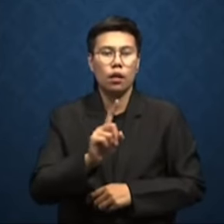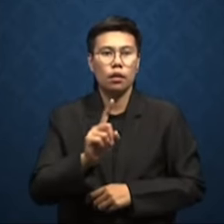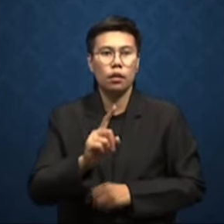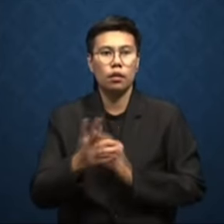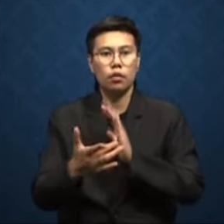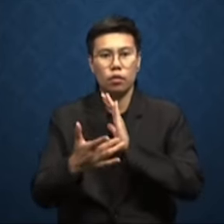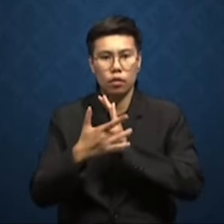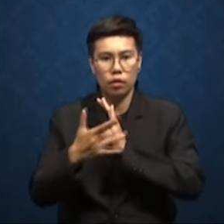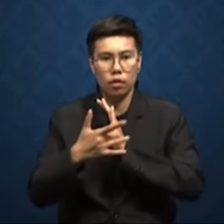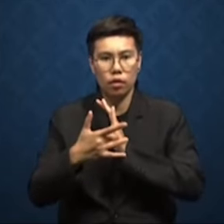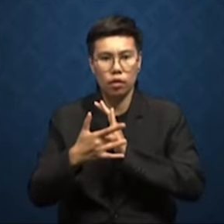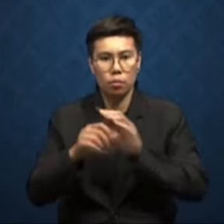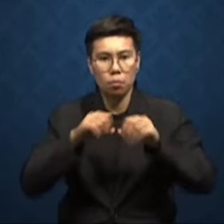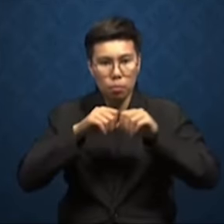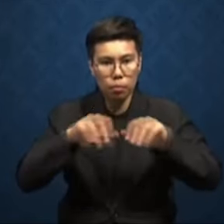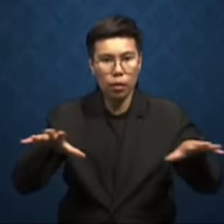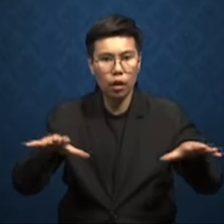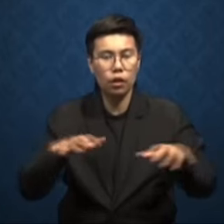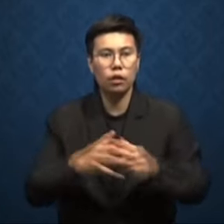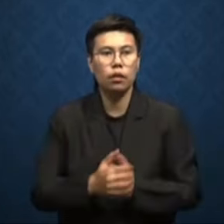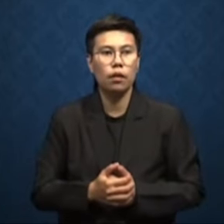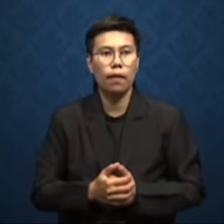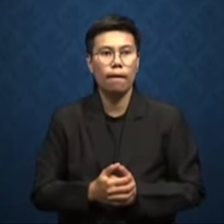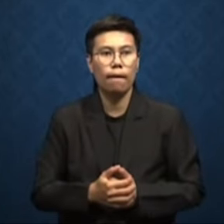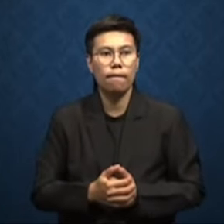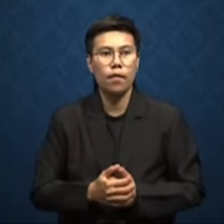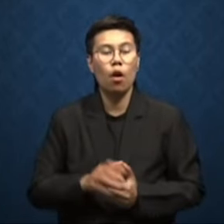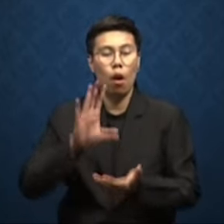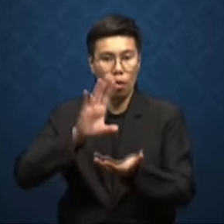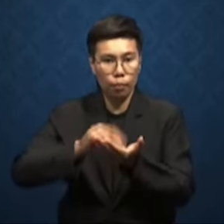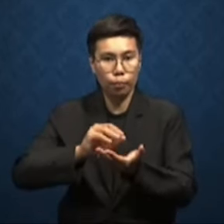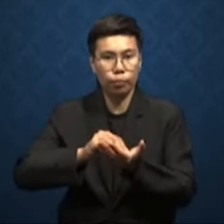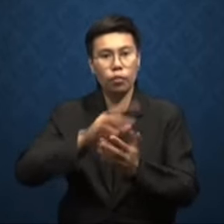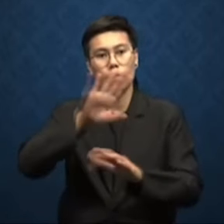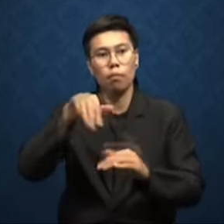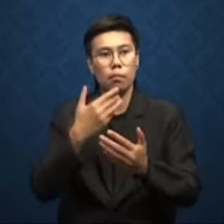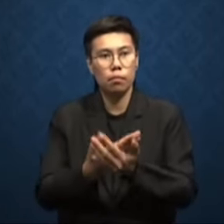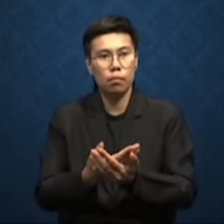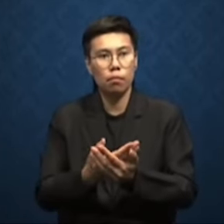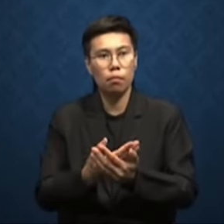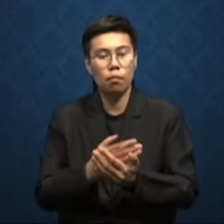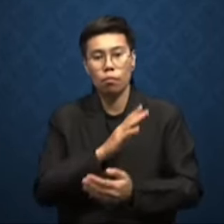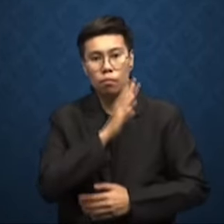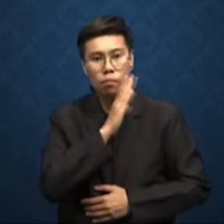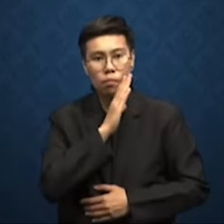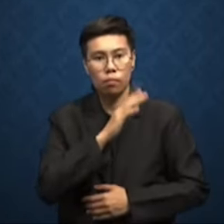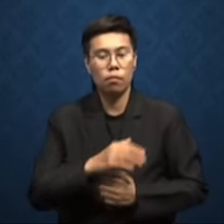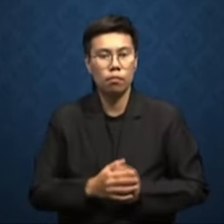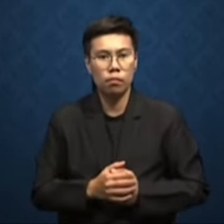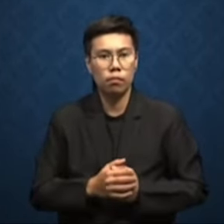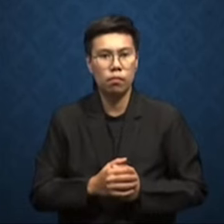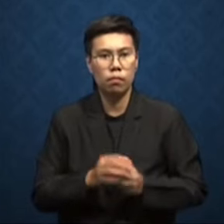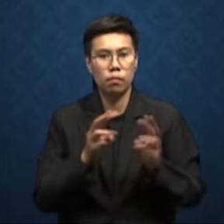ลยีสารสนเทศเหล่านี้เผยแพร่ในขณะเดียวกันก็เอาข้อมูลเหล่านี้นะที่ไม่เป็นความจริงนะแล้วก็